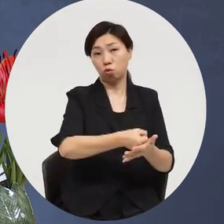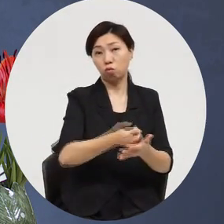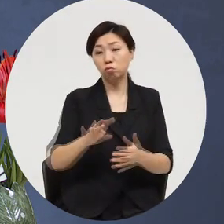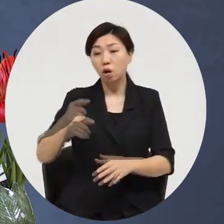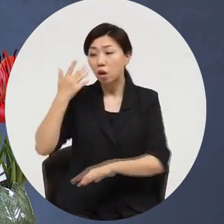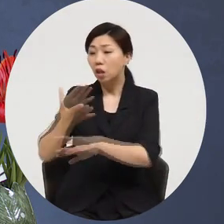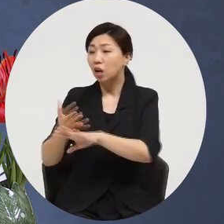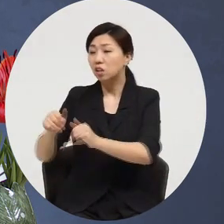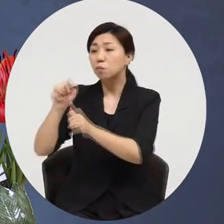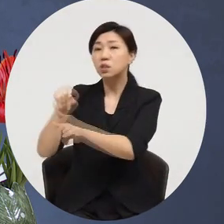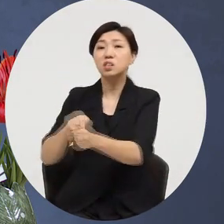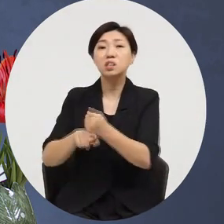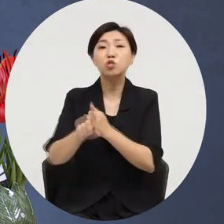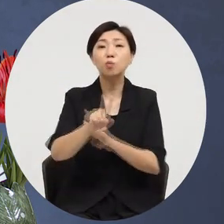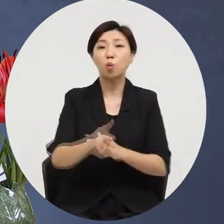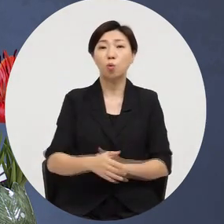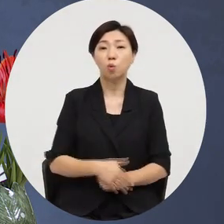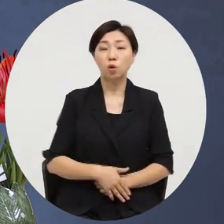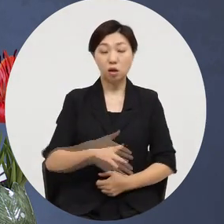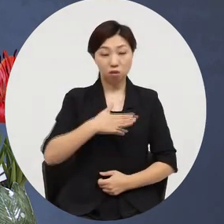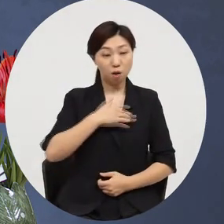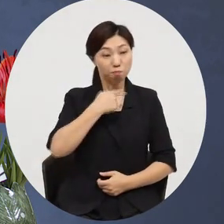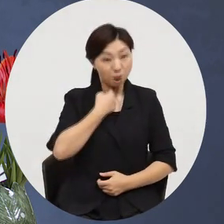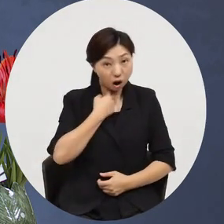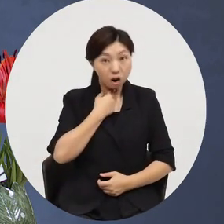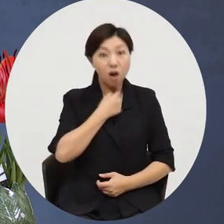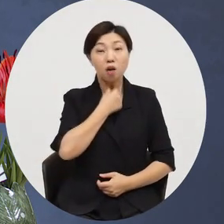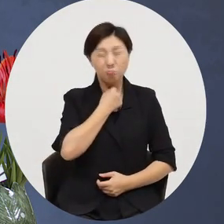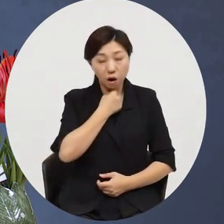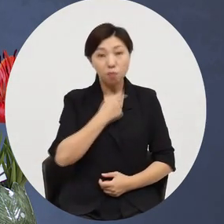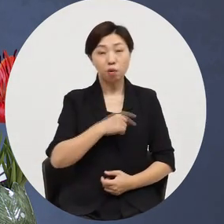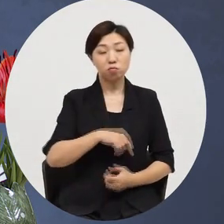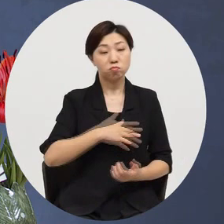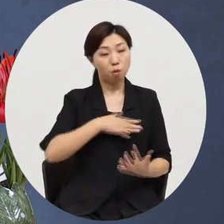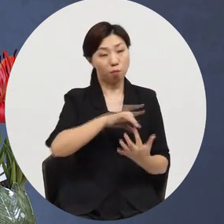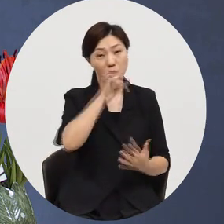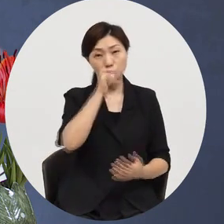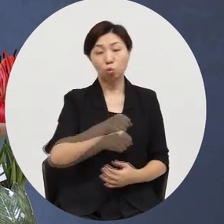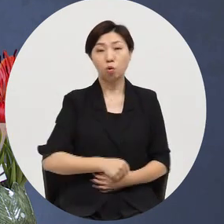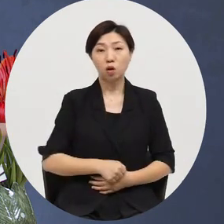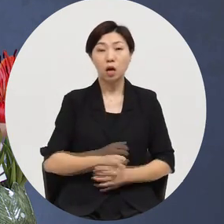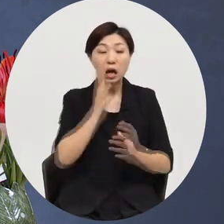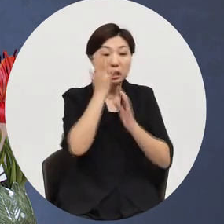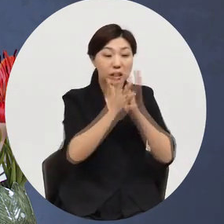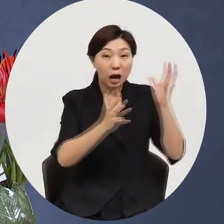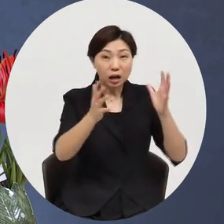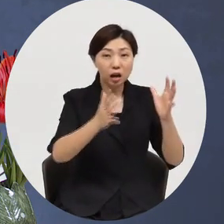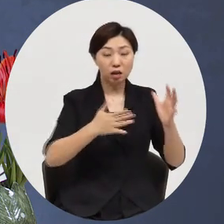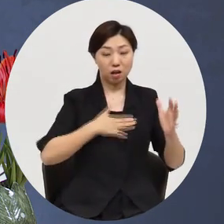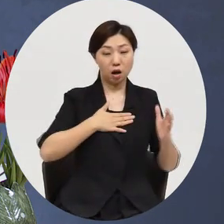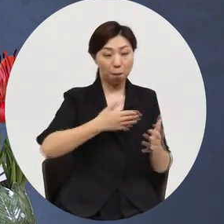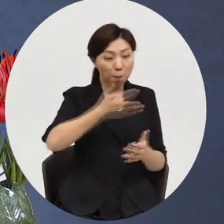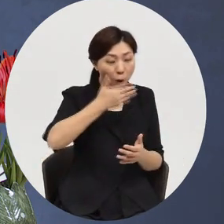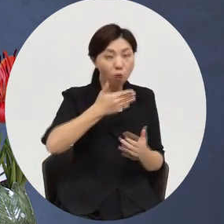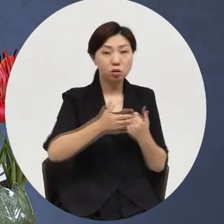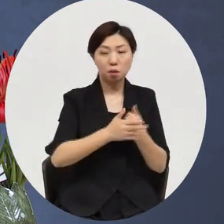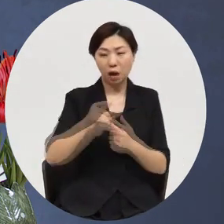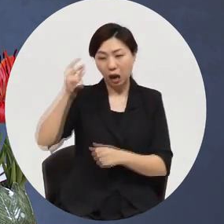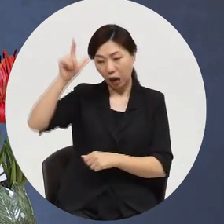그래? 자기 좋으면 자기 그렇게 살면 되지. 내가 채식 한다고 남 고기 먹는 사람